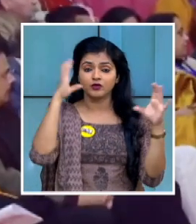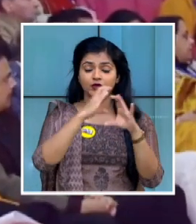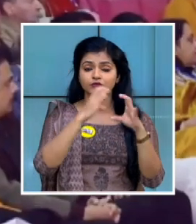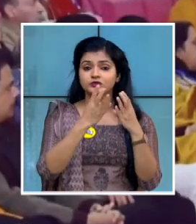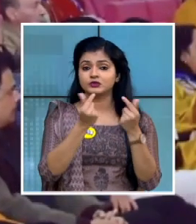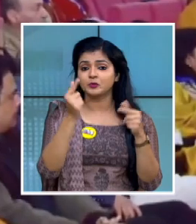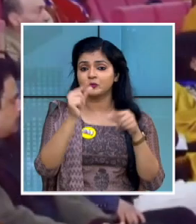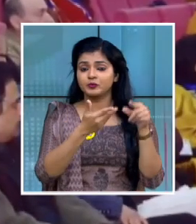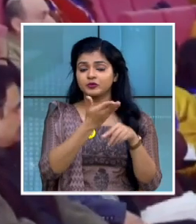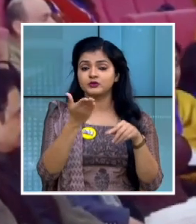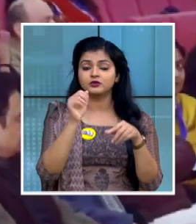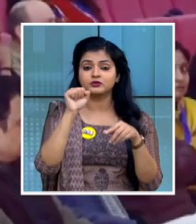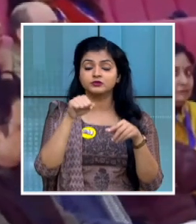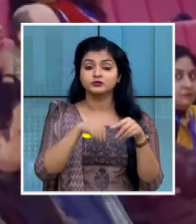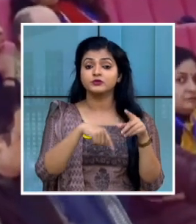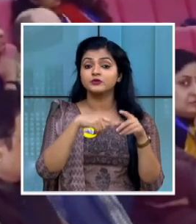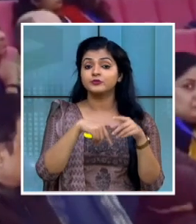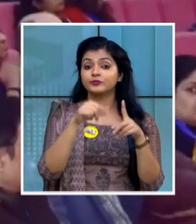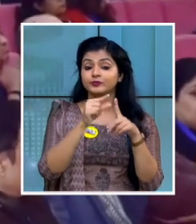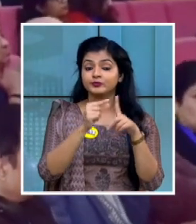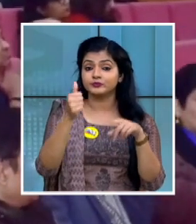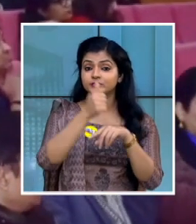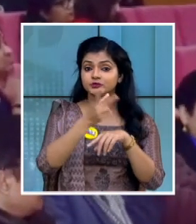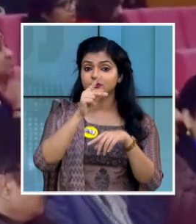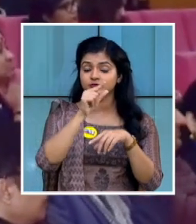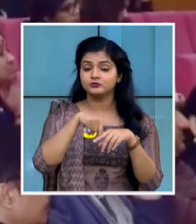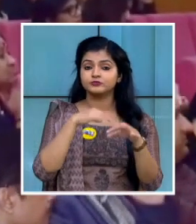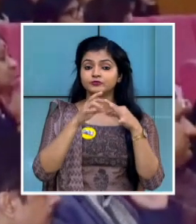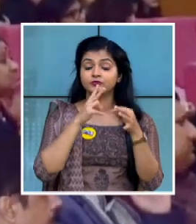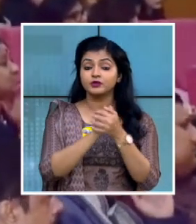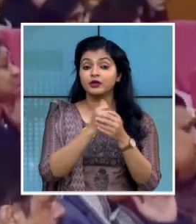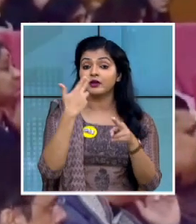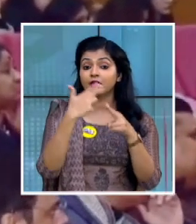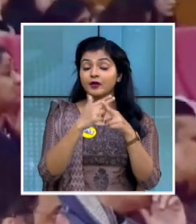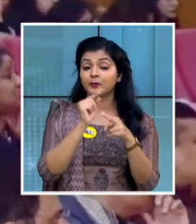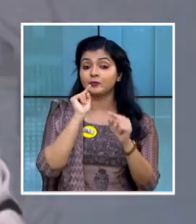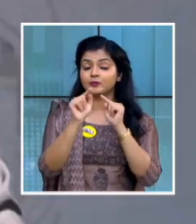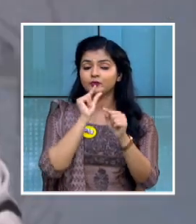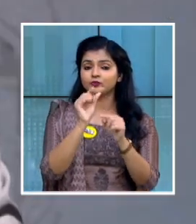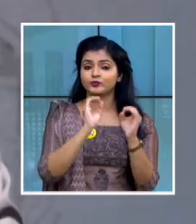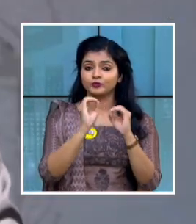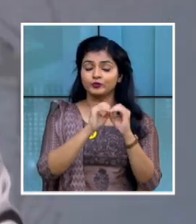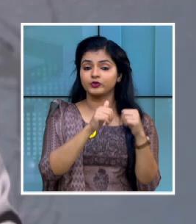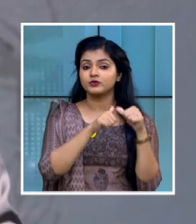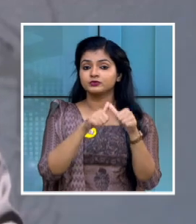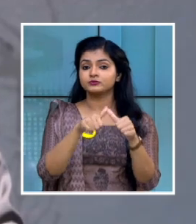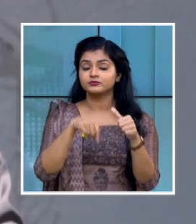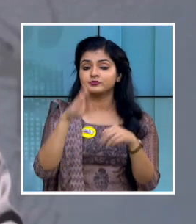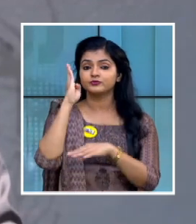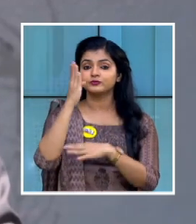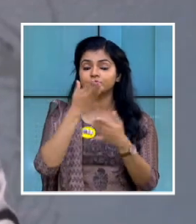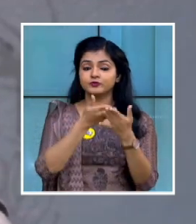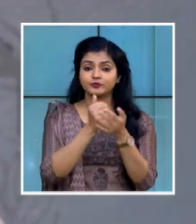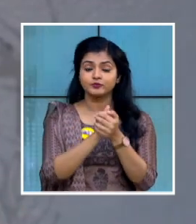മനസ്സുകളാണ് ഇത്തരക്കാരെന്നും ധൻഖർ ഇന്നിപ്പോൾ ഈ പരിപാടിക്കിടയിൽ വ്യക്തമാക്കിയിട്ടുണ്ട്. ആരെയും പേരെടുത്ത് പറയാതെയാണ് ജഗ്ദീപ് ധൻഖറിന്റെ പ്രതികരണം എന്നതും ശ്രദ്ധേയമാണ്. എന്തായാലും ഈ